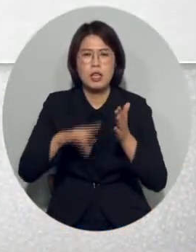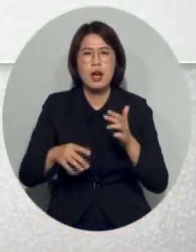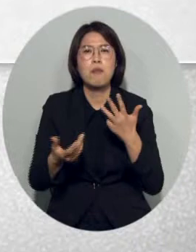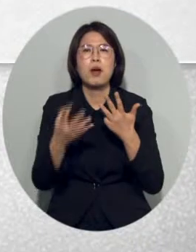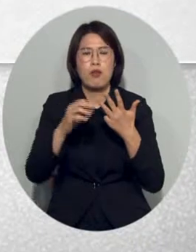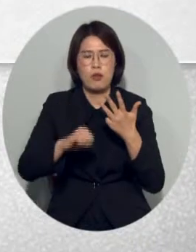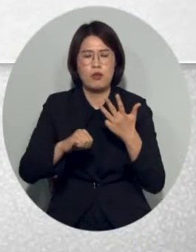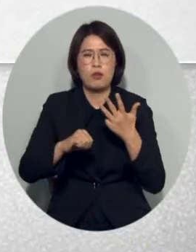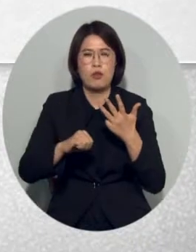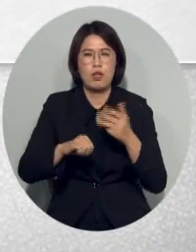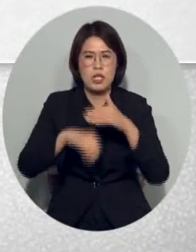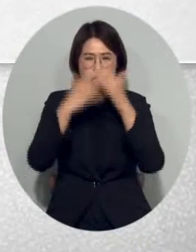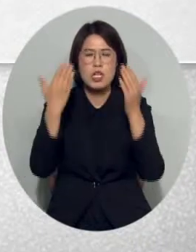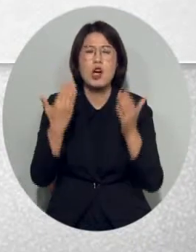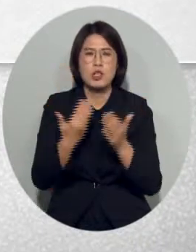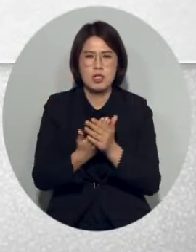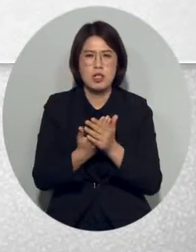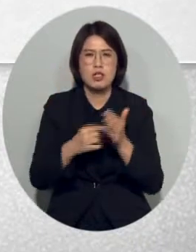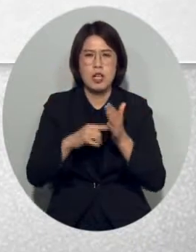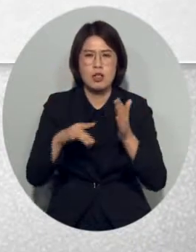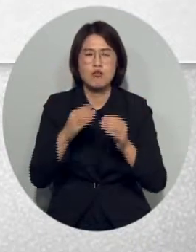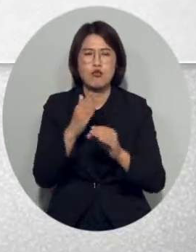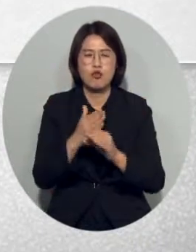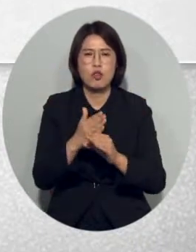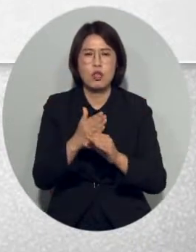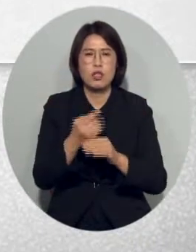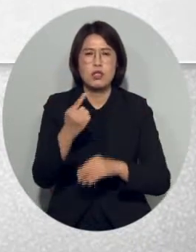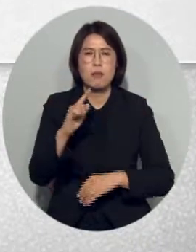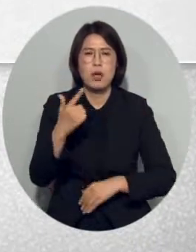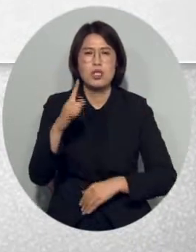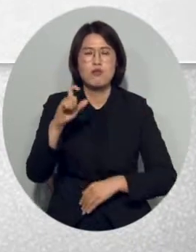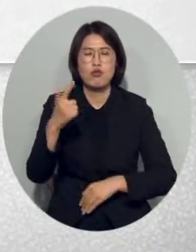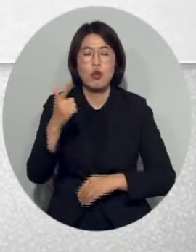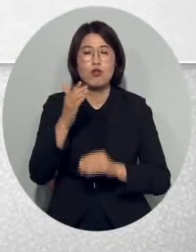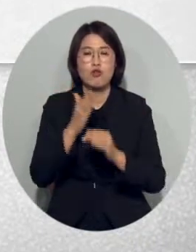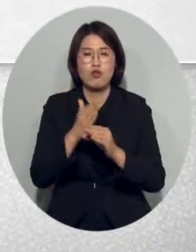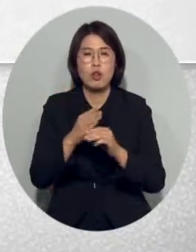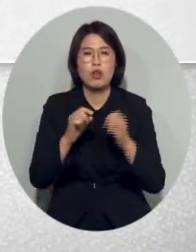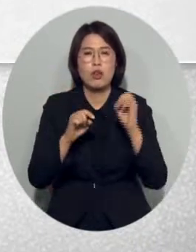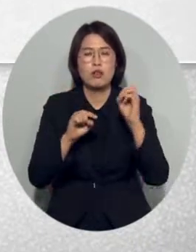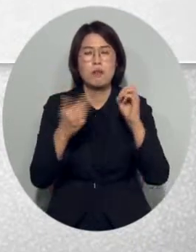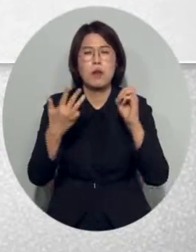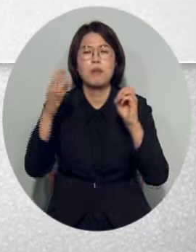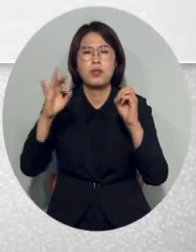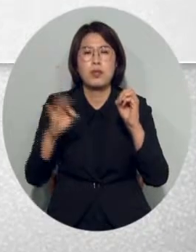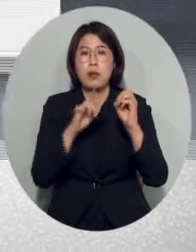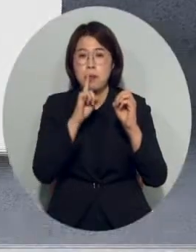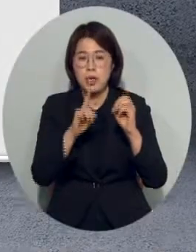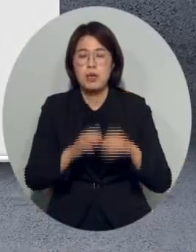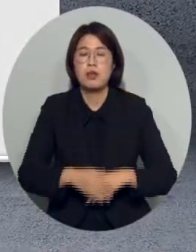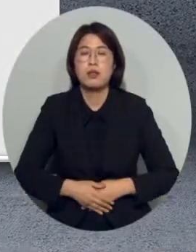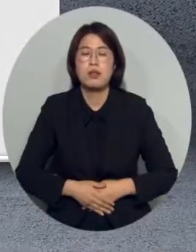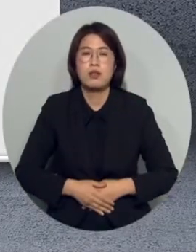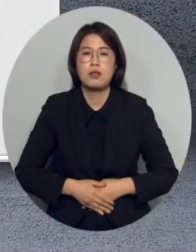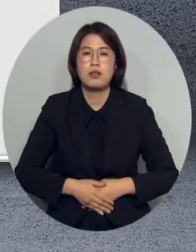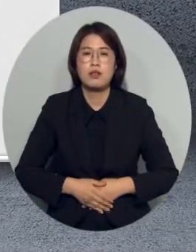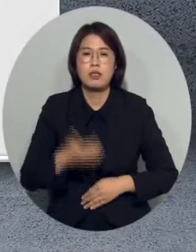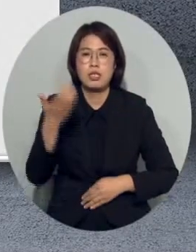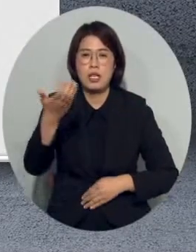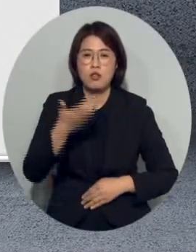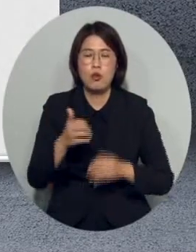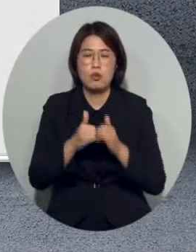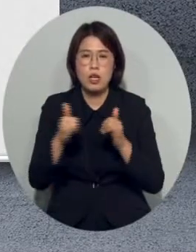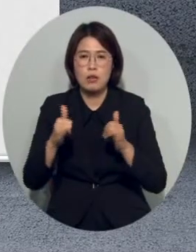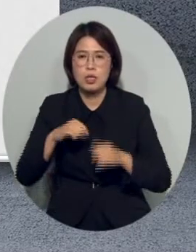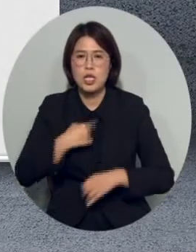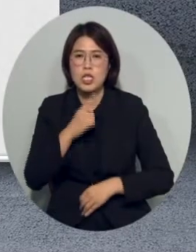원으로 전체 취득세 1,116억 원의 0.8%에 불과하다고 밝혔습니다. 상속인이